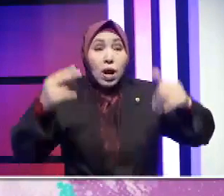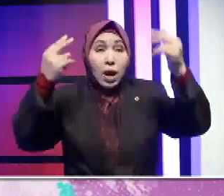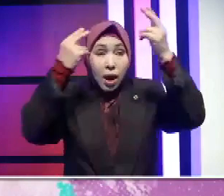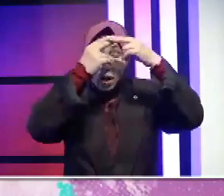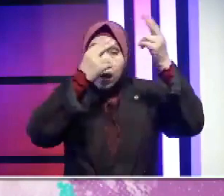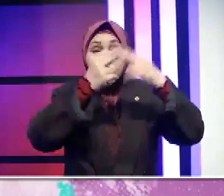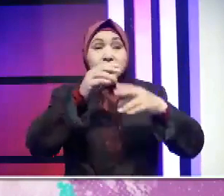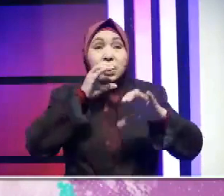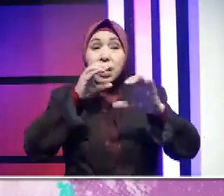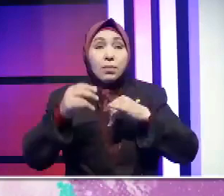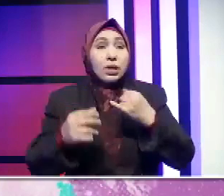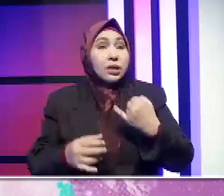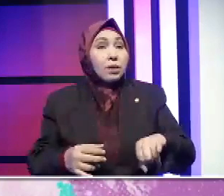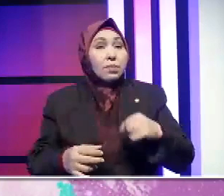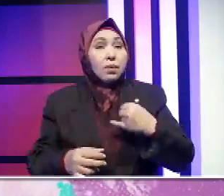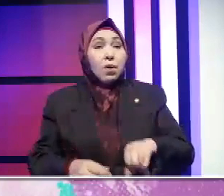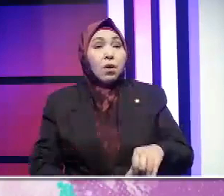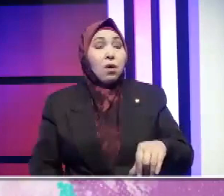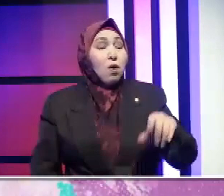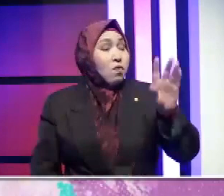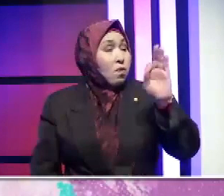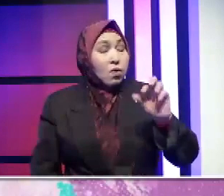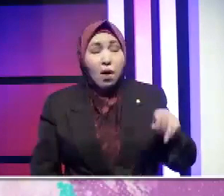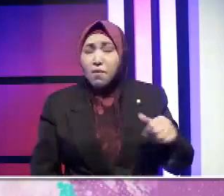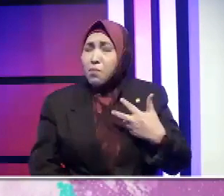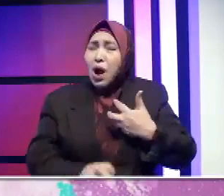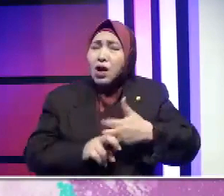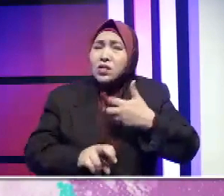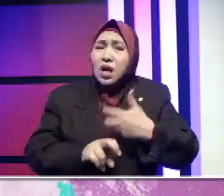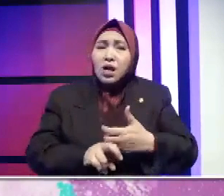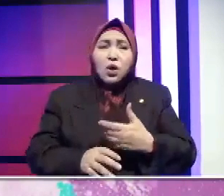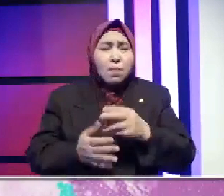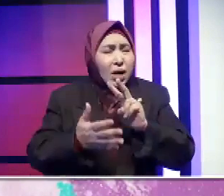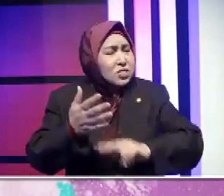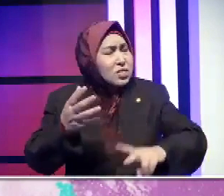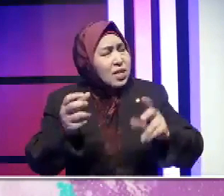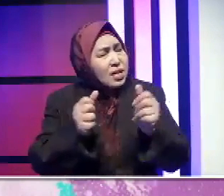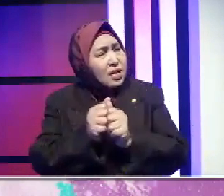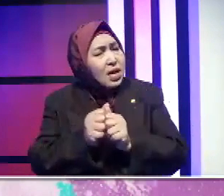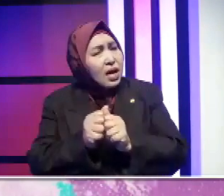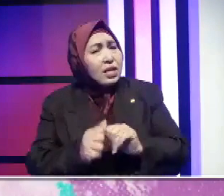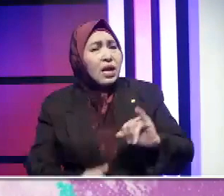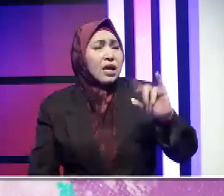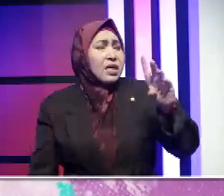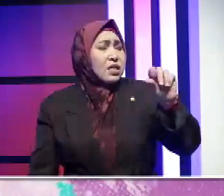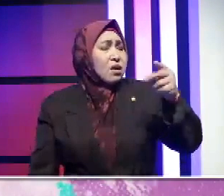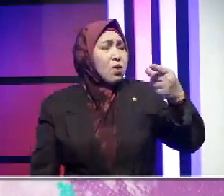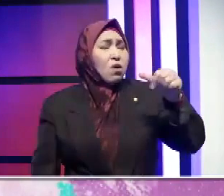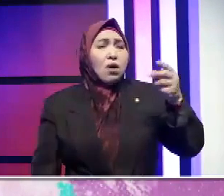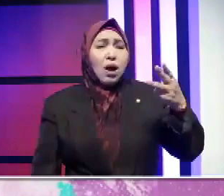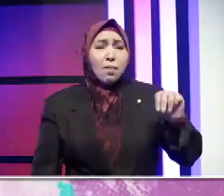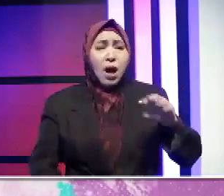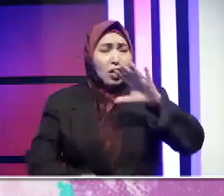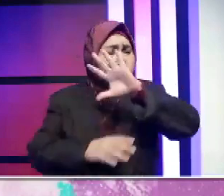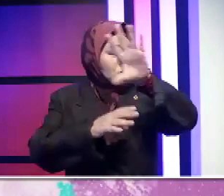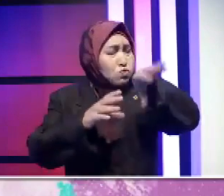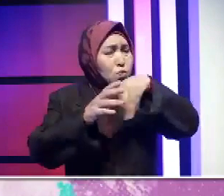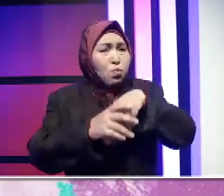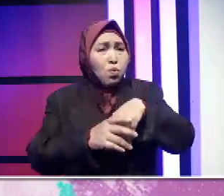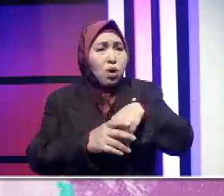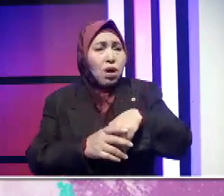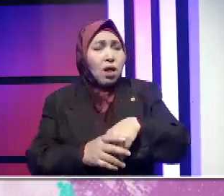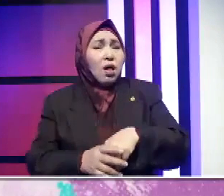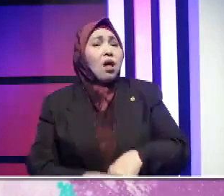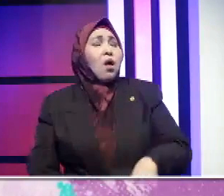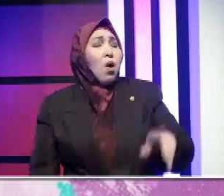canidae bercak audit akan cecak dengan for waktu payah atau membaca dengan Idgham secara kami masuk semua ke dalam